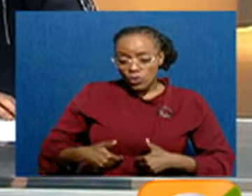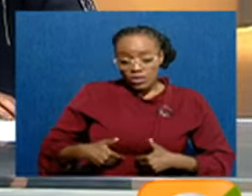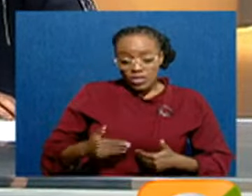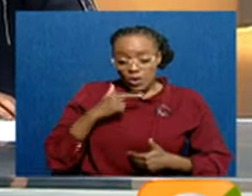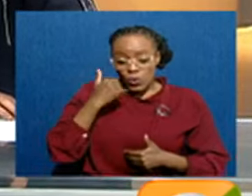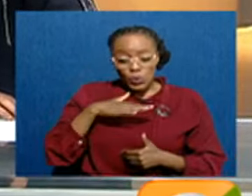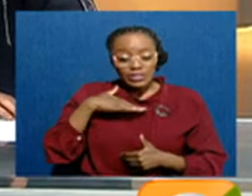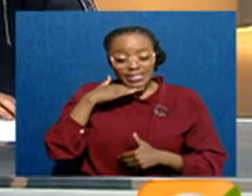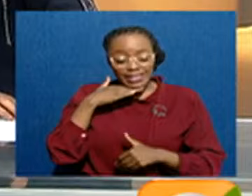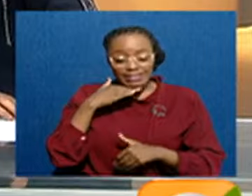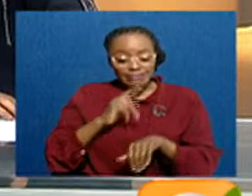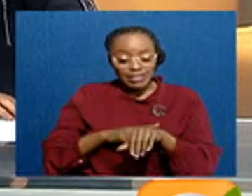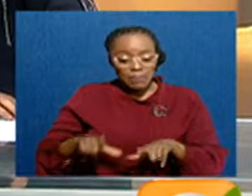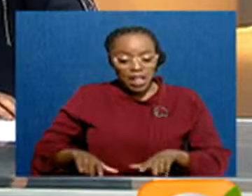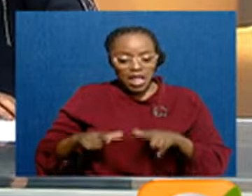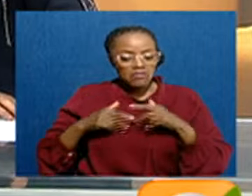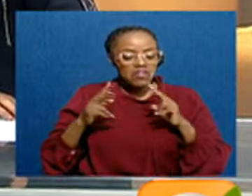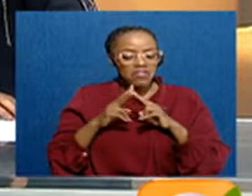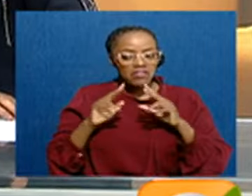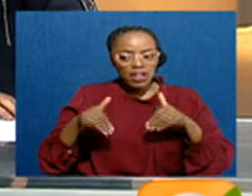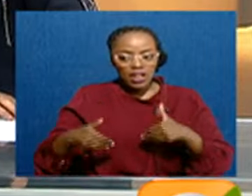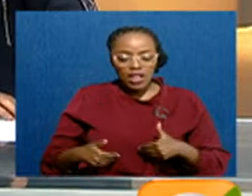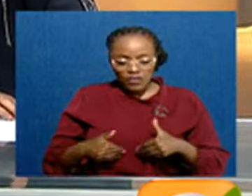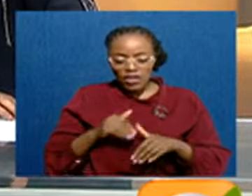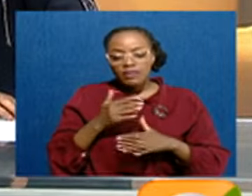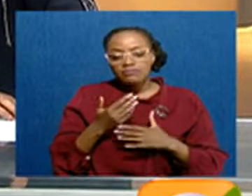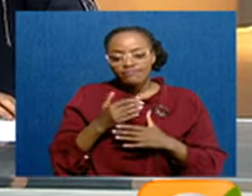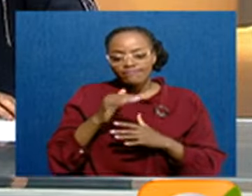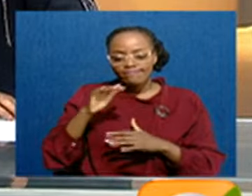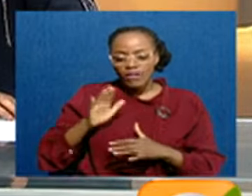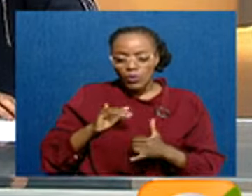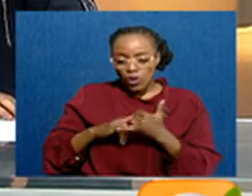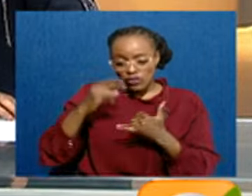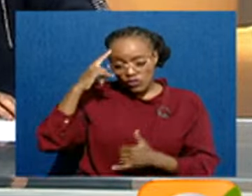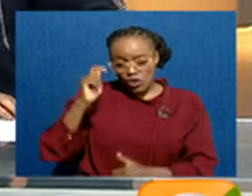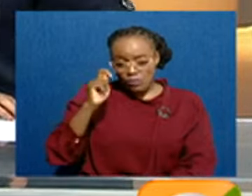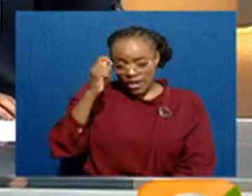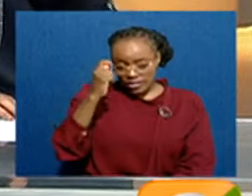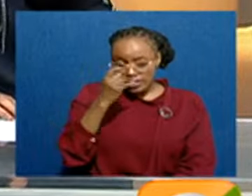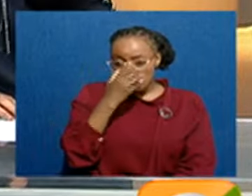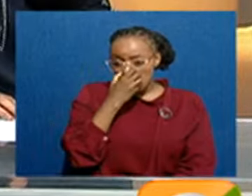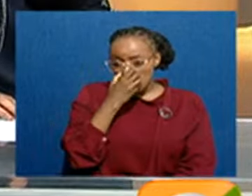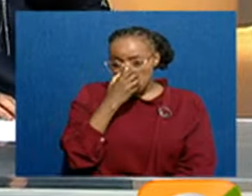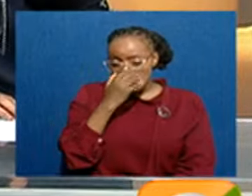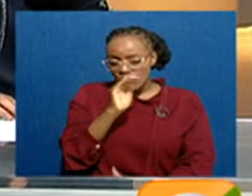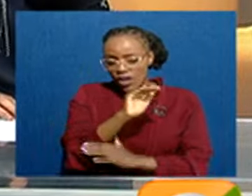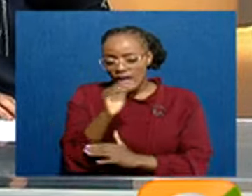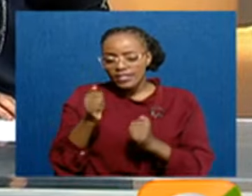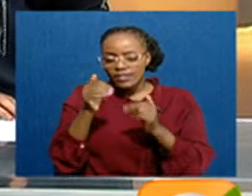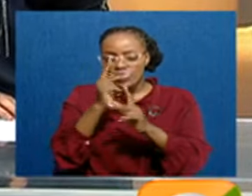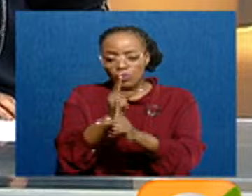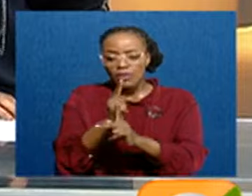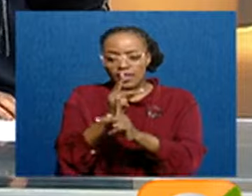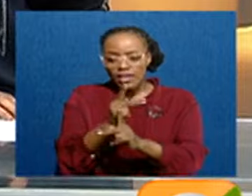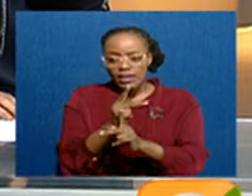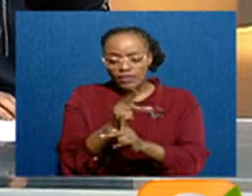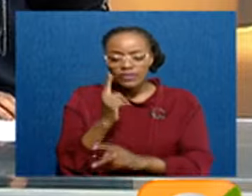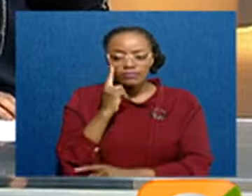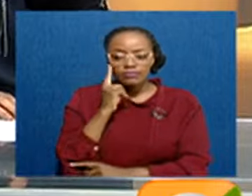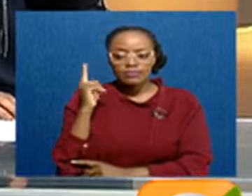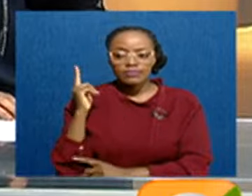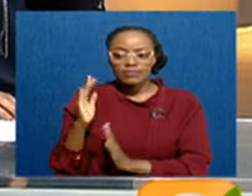ghafla. Naam, akizungumza wakati wa ibada hiyo, mkewe Rais Rachael Ruto alitoa wito kwa madereva kuwa waangalifu barabarani, kama Gatete